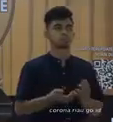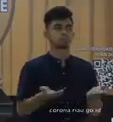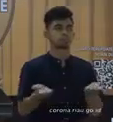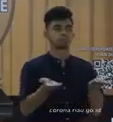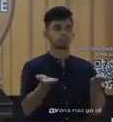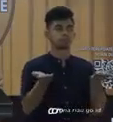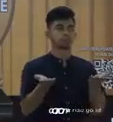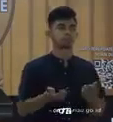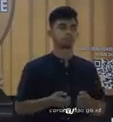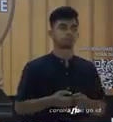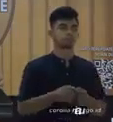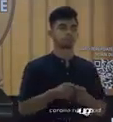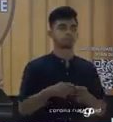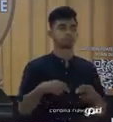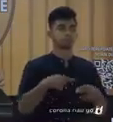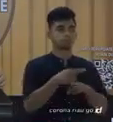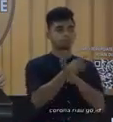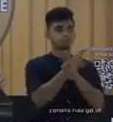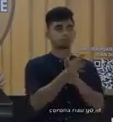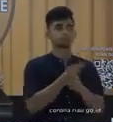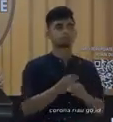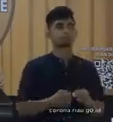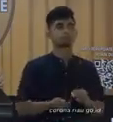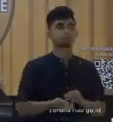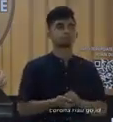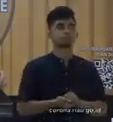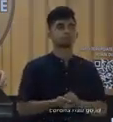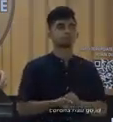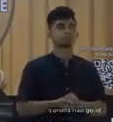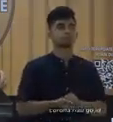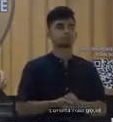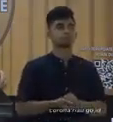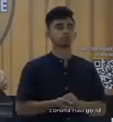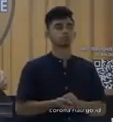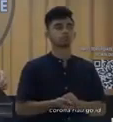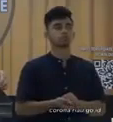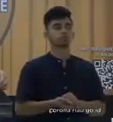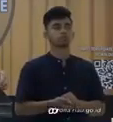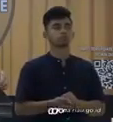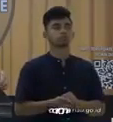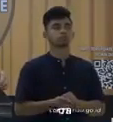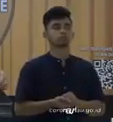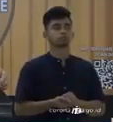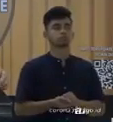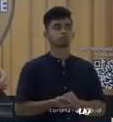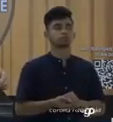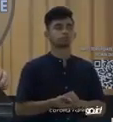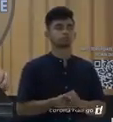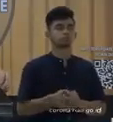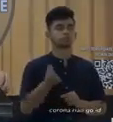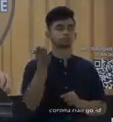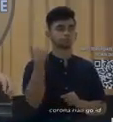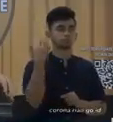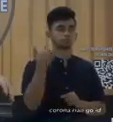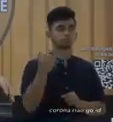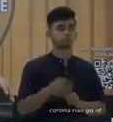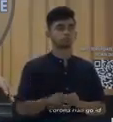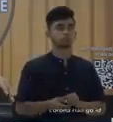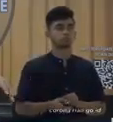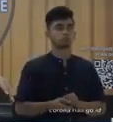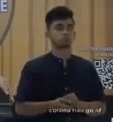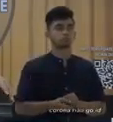Provinsi Riau, Saudara. Jadi gini, saya dari kemarin saya sampaikan kan, saya nggak terlalu nyaman